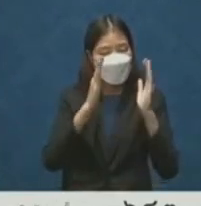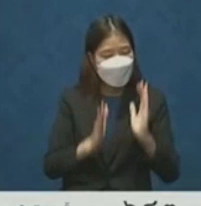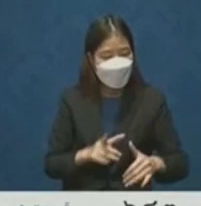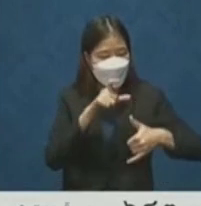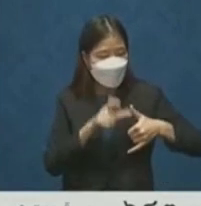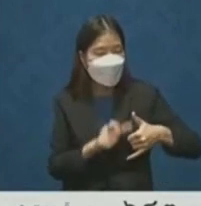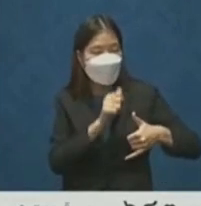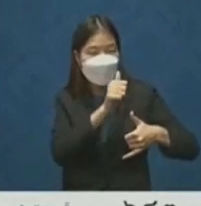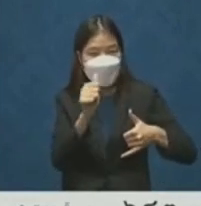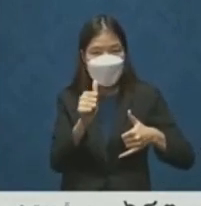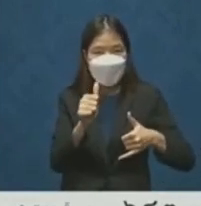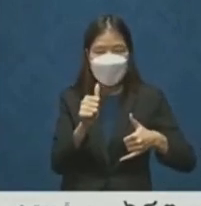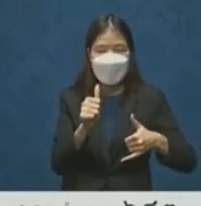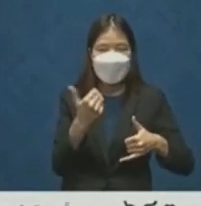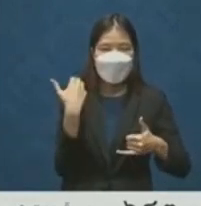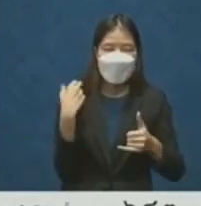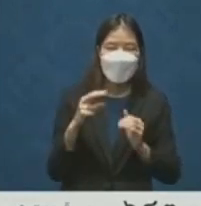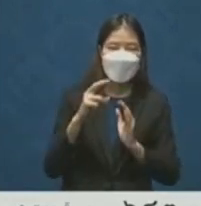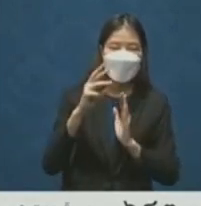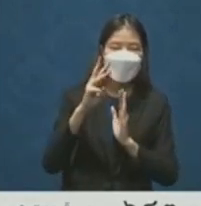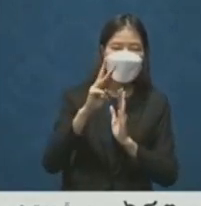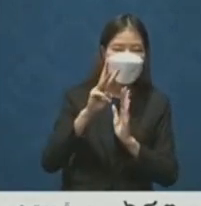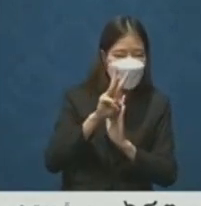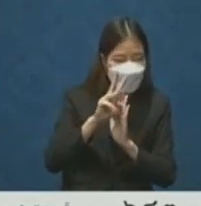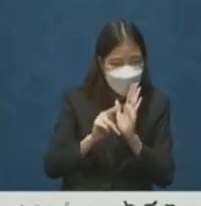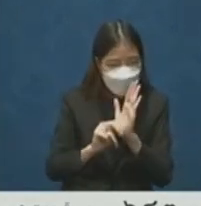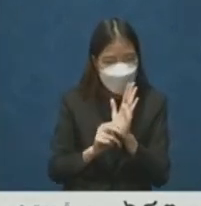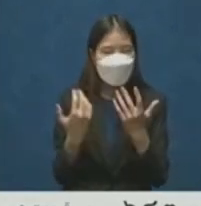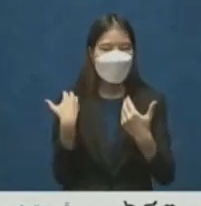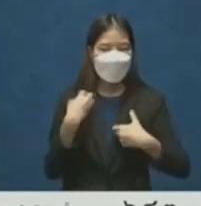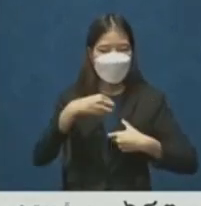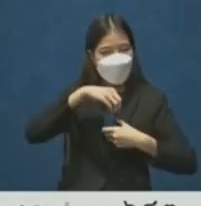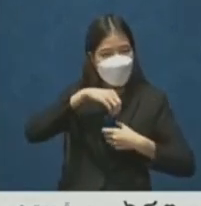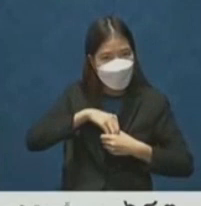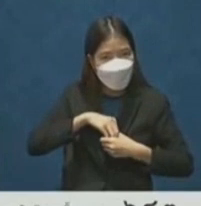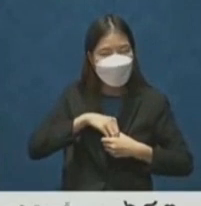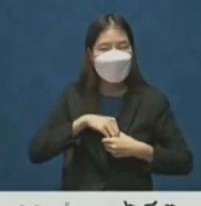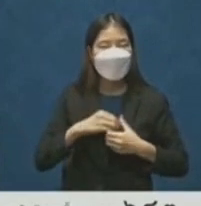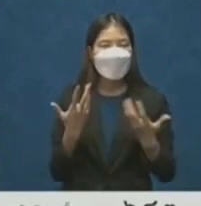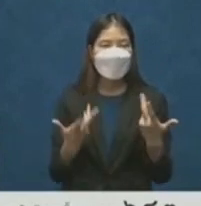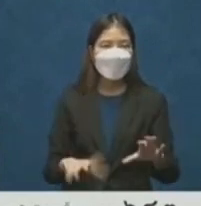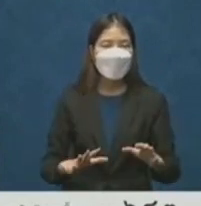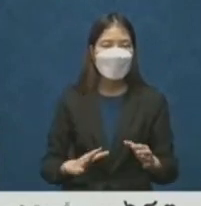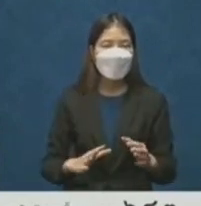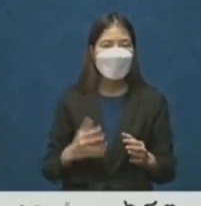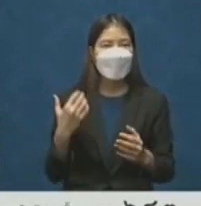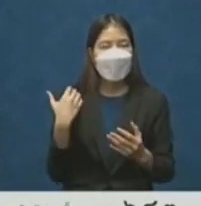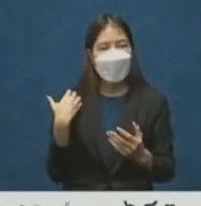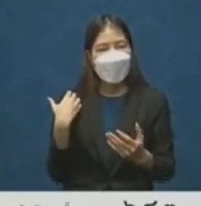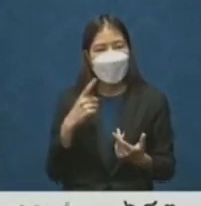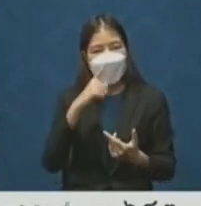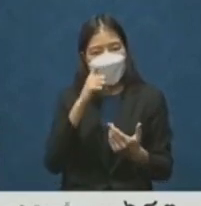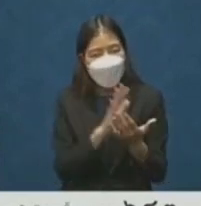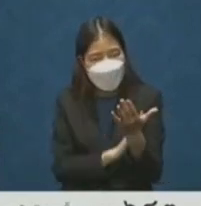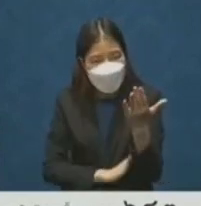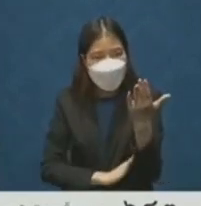ดีมีวินัยรู้จักสิทธิควบคู่กับหน้าที่และความรับผิดชอบภูมิใจและตระหนักในความสำคัญของชาติศ